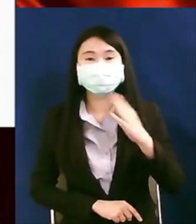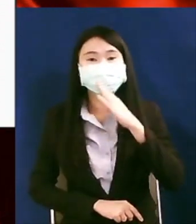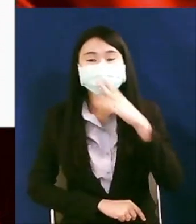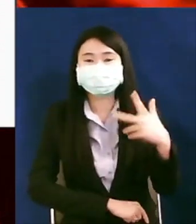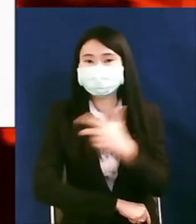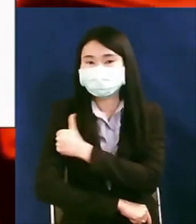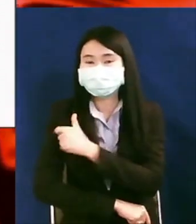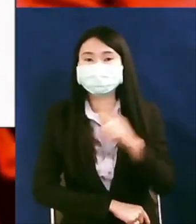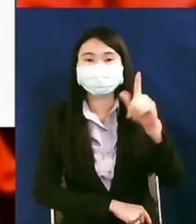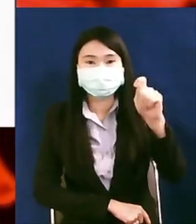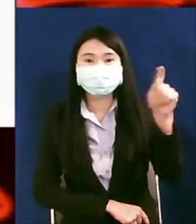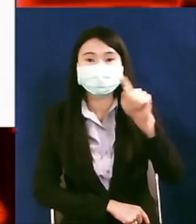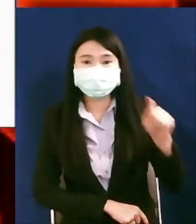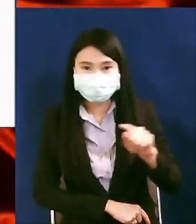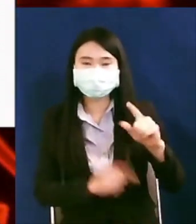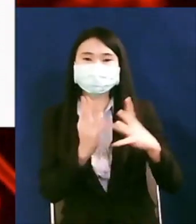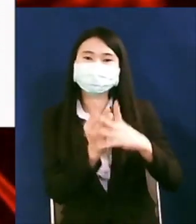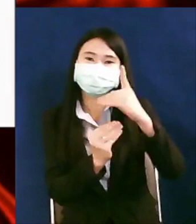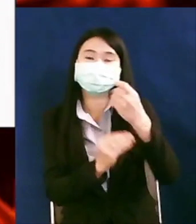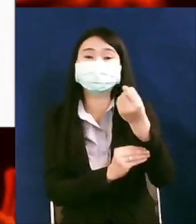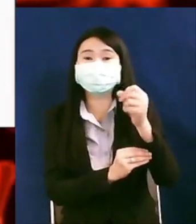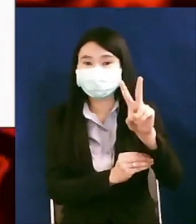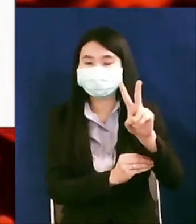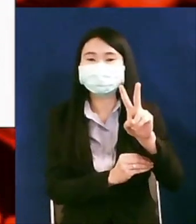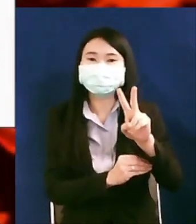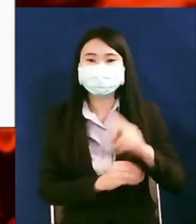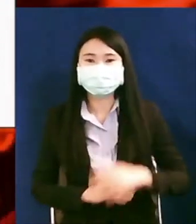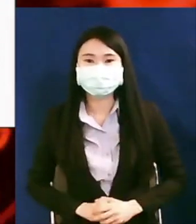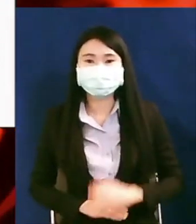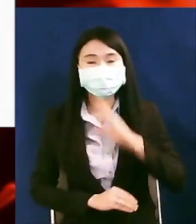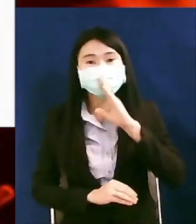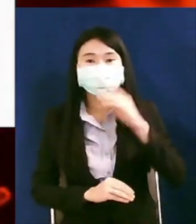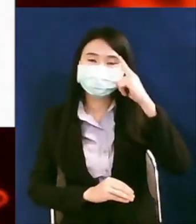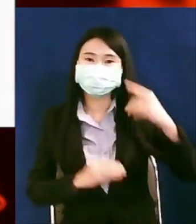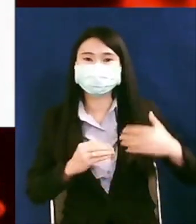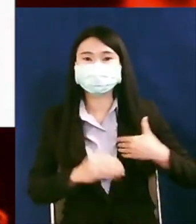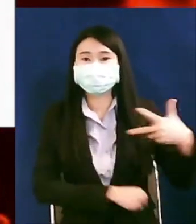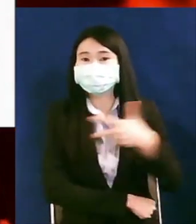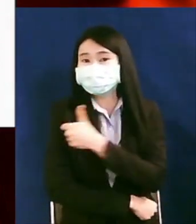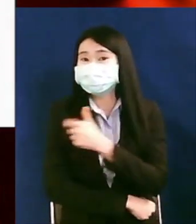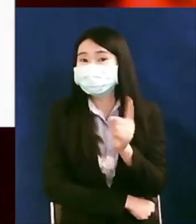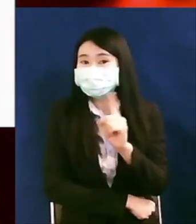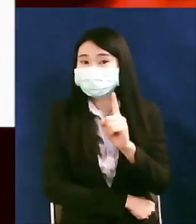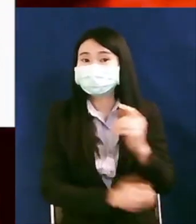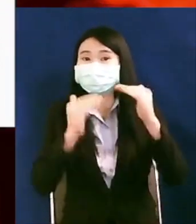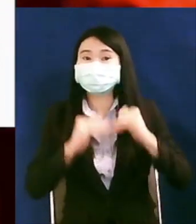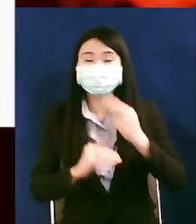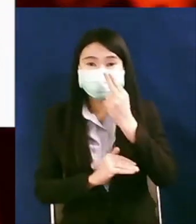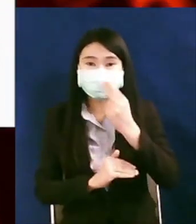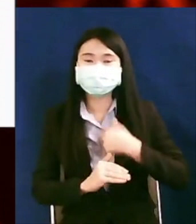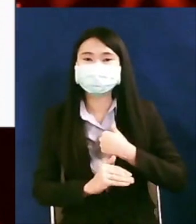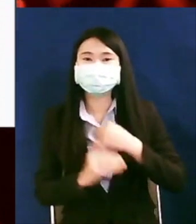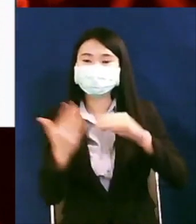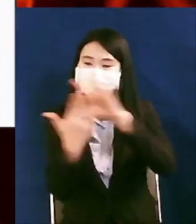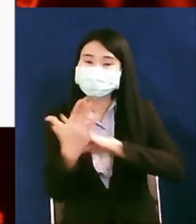2เข็มห่างกัน12สัปดาห์นะครับก็เรียกว่าการกระจายของวัคซีนที่ผ่านมานะครับในส่วนของไฟเ